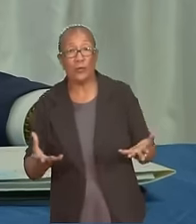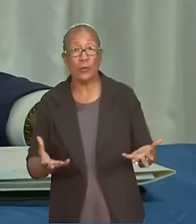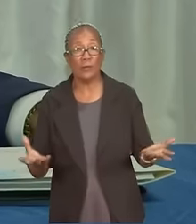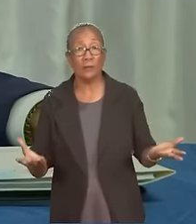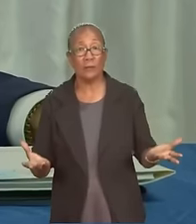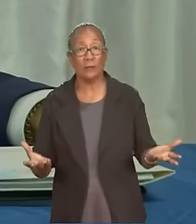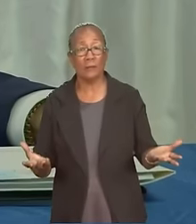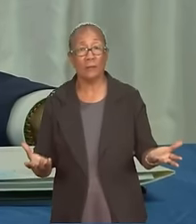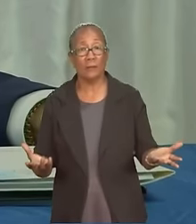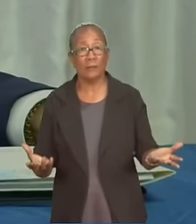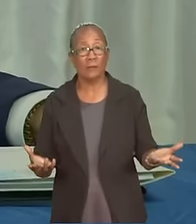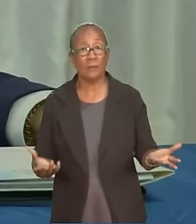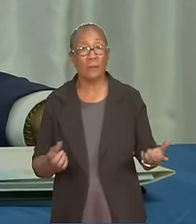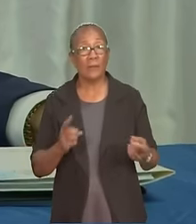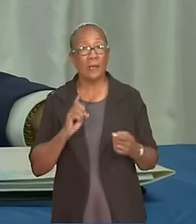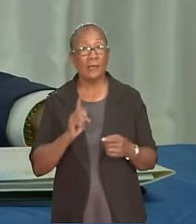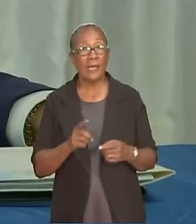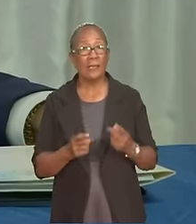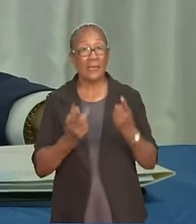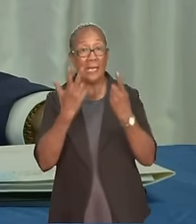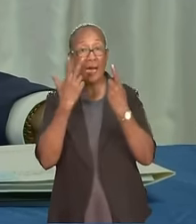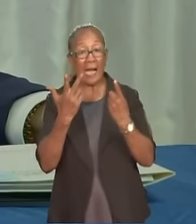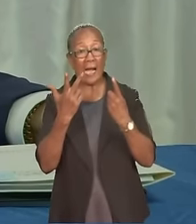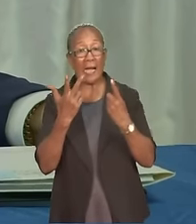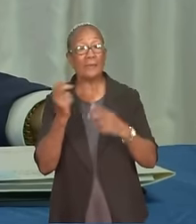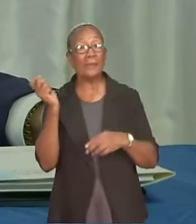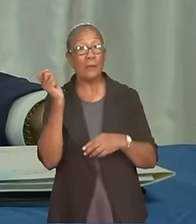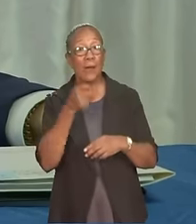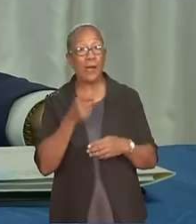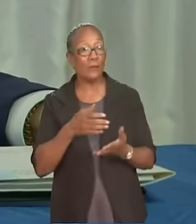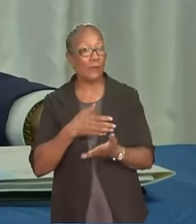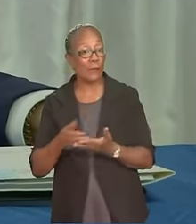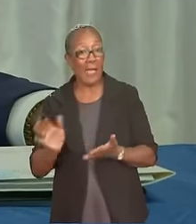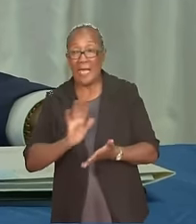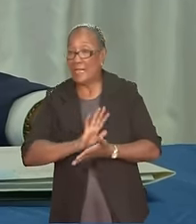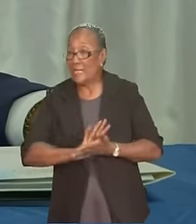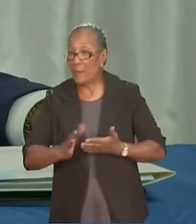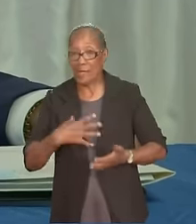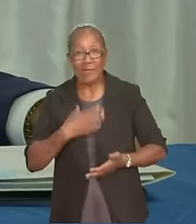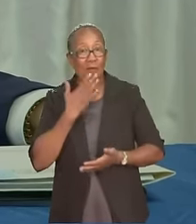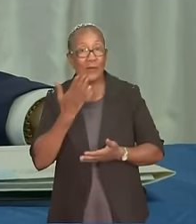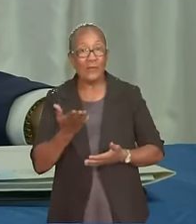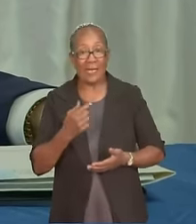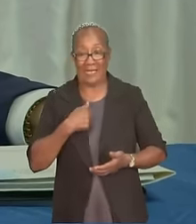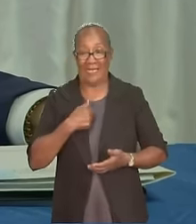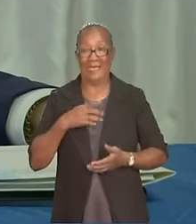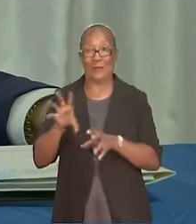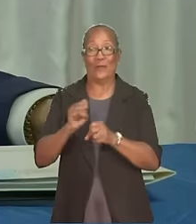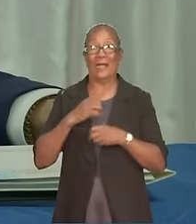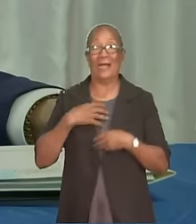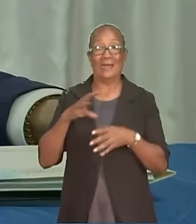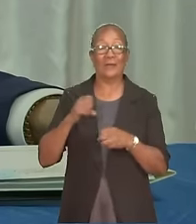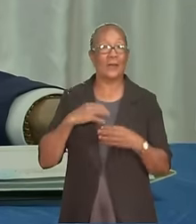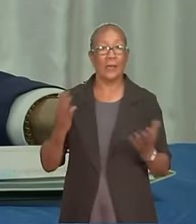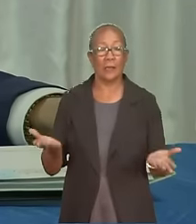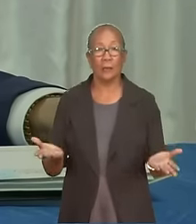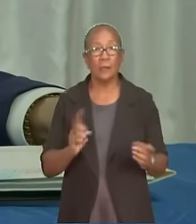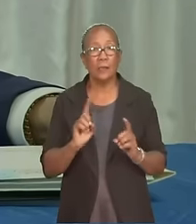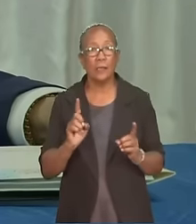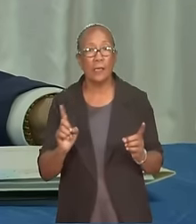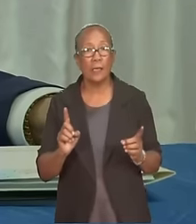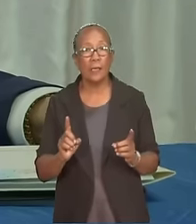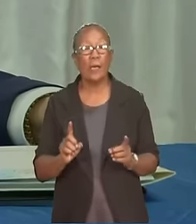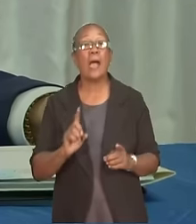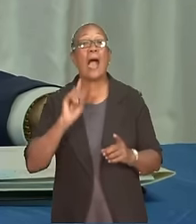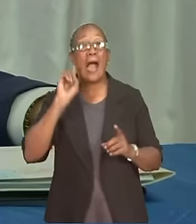tikken. Want die 18 maanden gaan verstrijken en niemand heeft het aangevraagd, dan gaan ze het aanvragen. Nou, nu is die beschikking niemand anders dan de